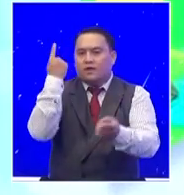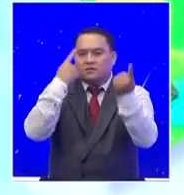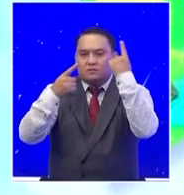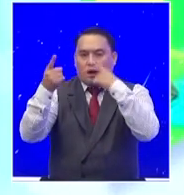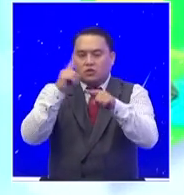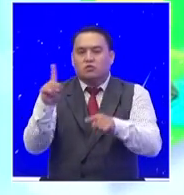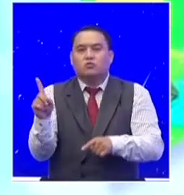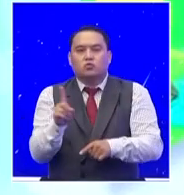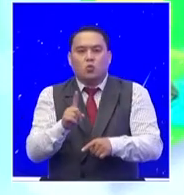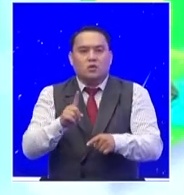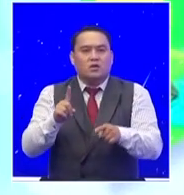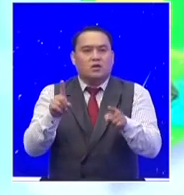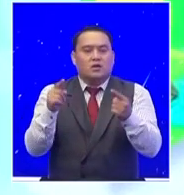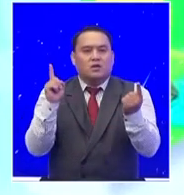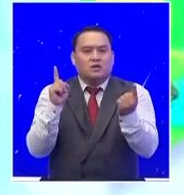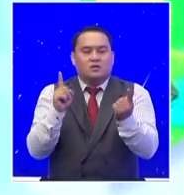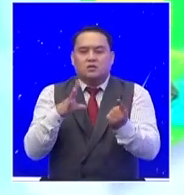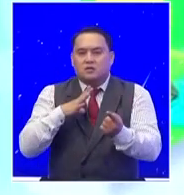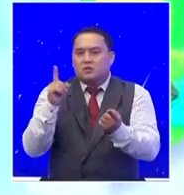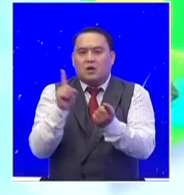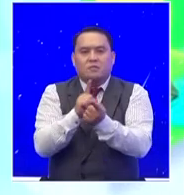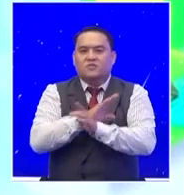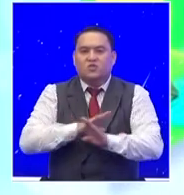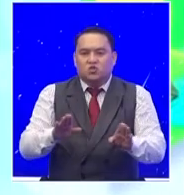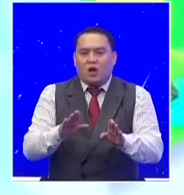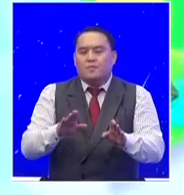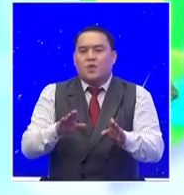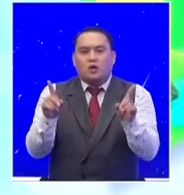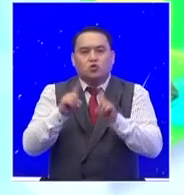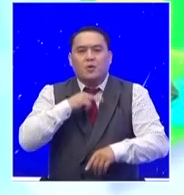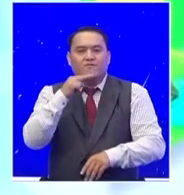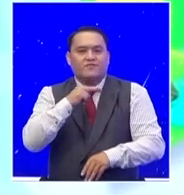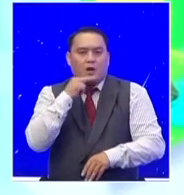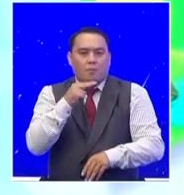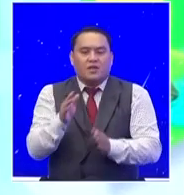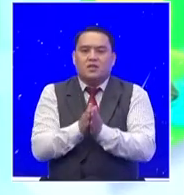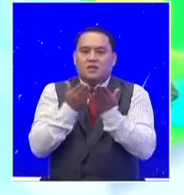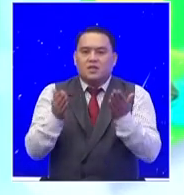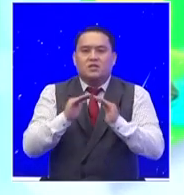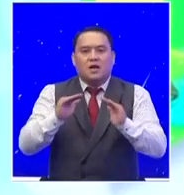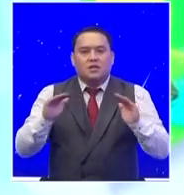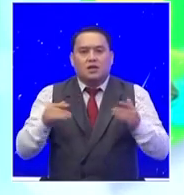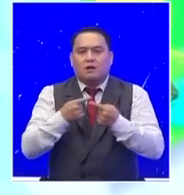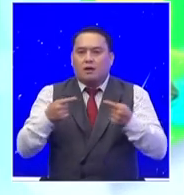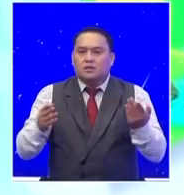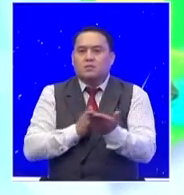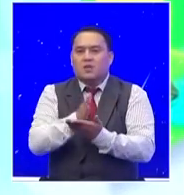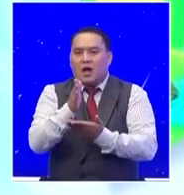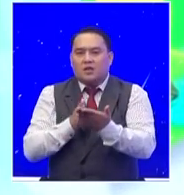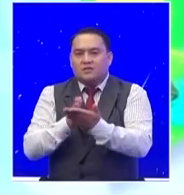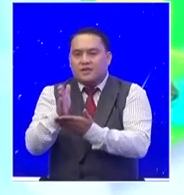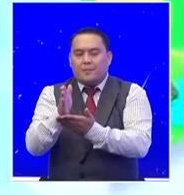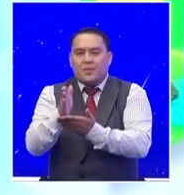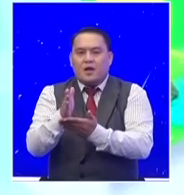не встречались еще ни в одной литературе. На следующий год мы планируем уделить особое внимание выпуску детских книг по самым разным направлениям сфер